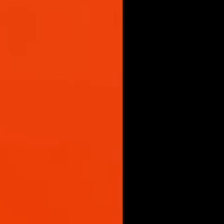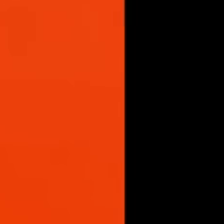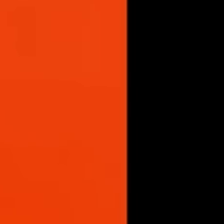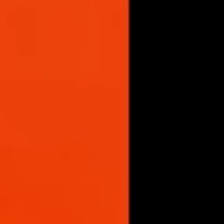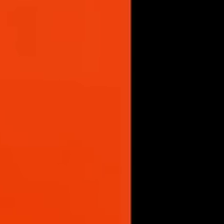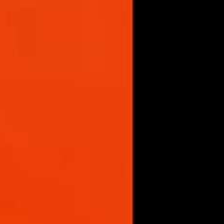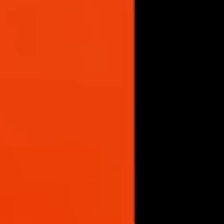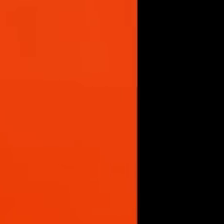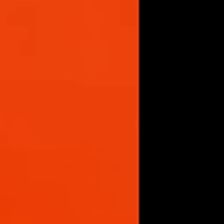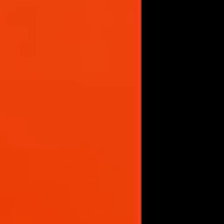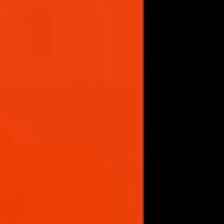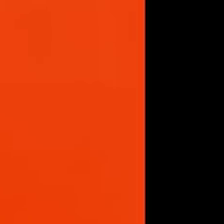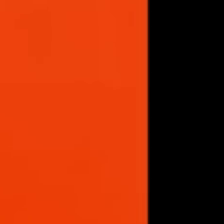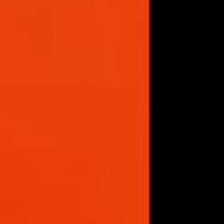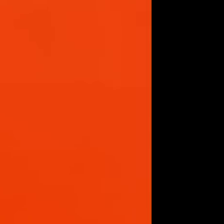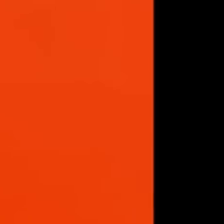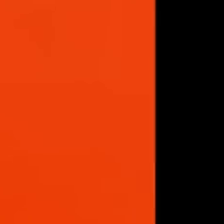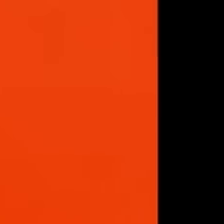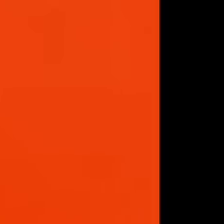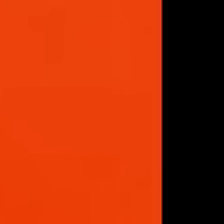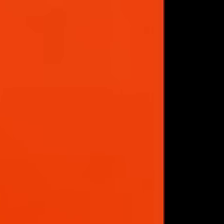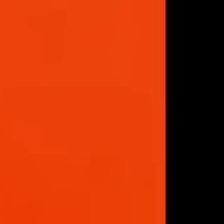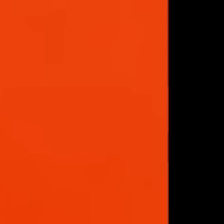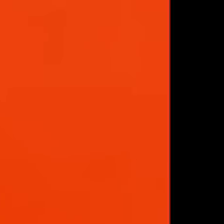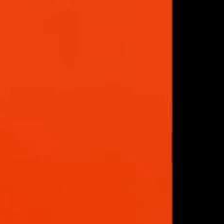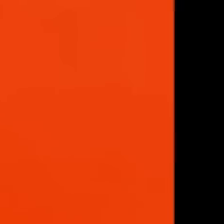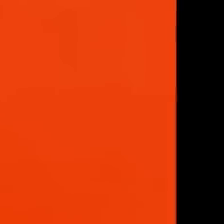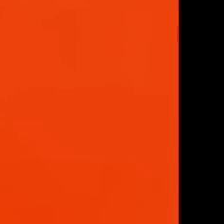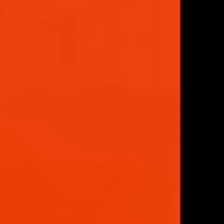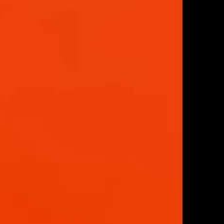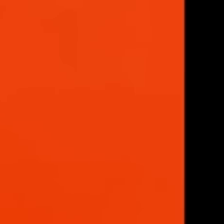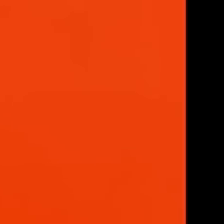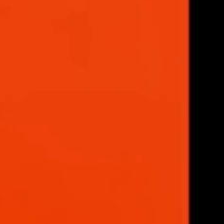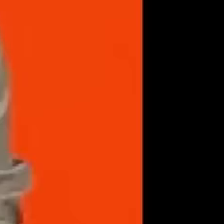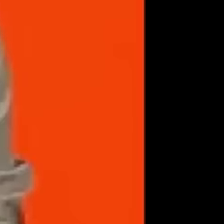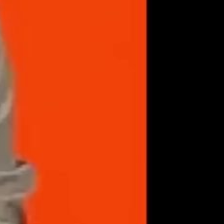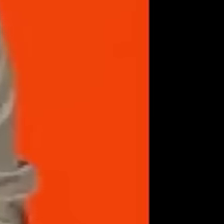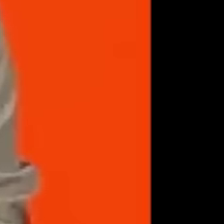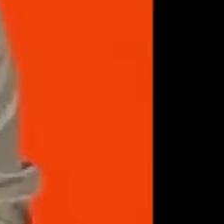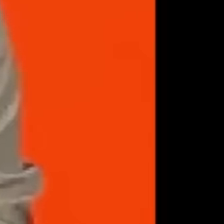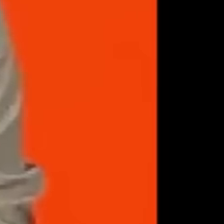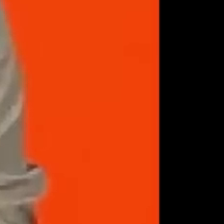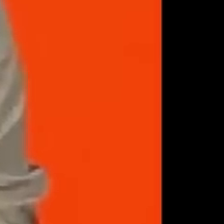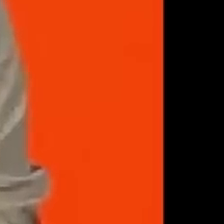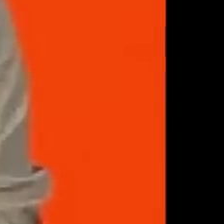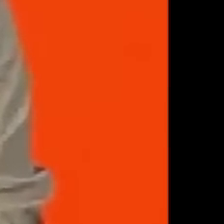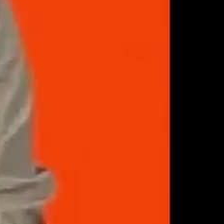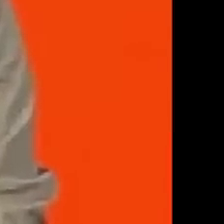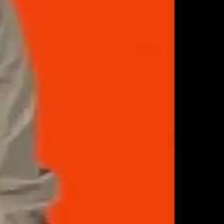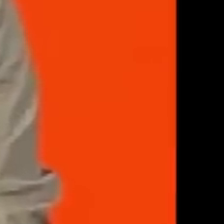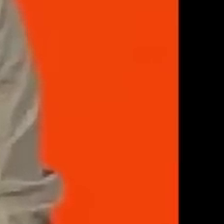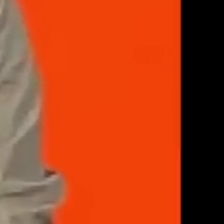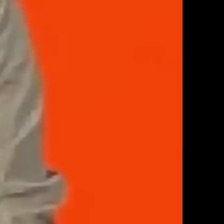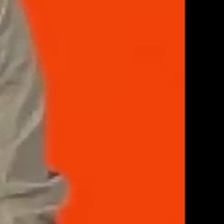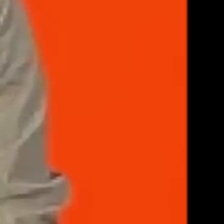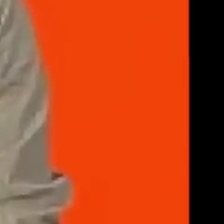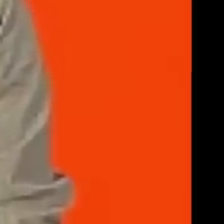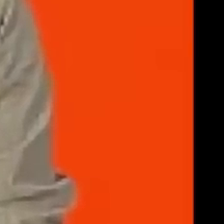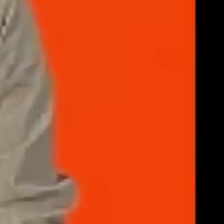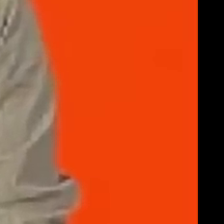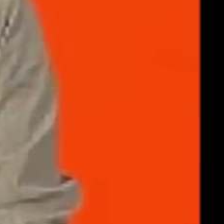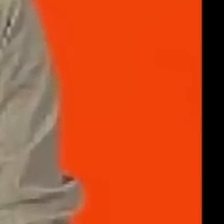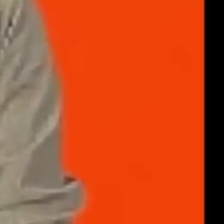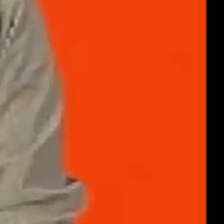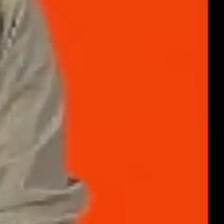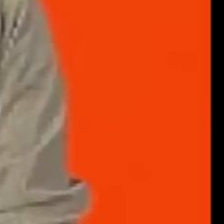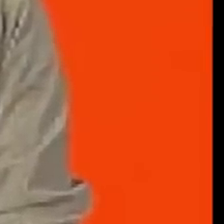ส.บัญชีรายชื่อของพรรคก้าวไกลเพื่อแสดงความรับผิดชอบกับเหตุการณ์ที่เกิดขึ้นพร้อมทั้งเสียใจที่ไม่สามารถเข้าไปยกมือในรัฐสภาในประเด็นเรื่องการ